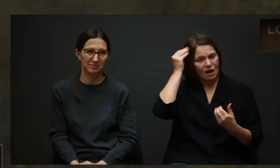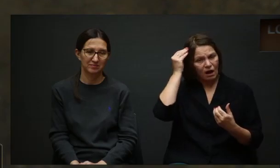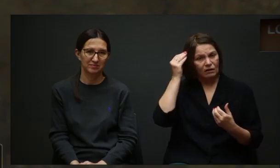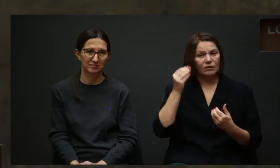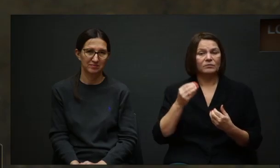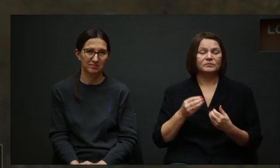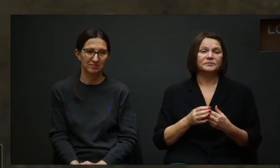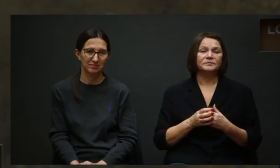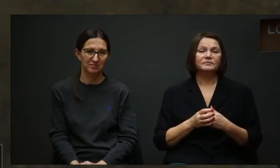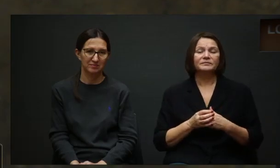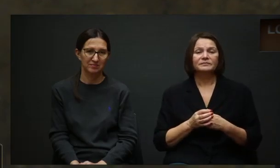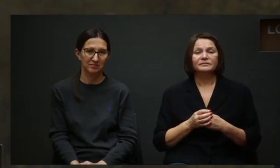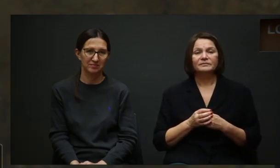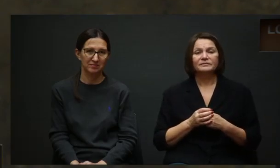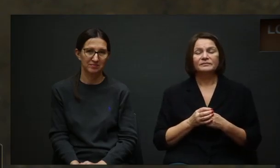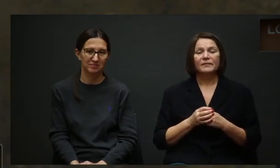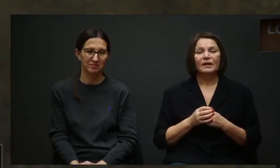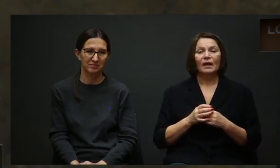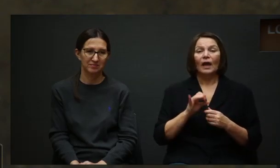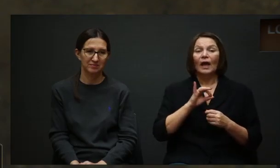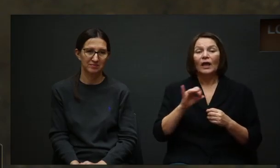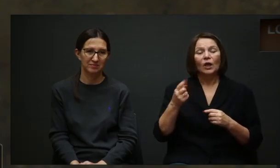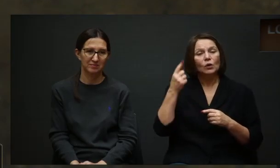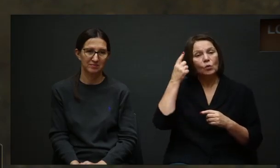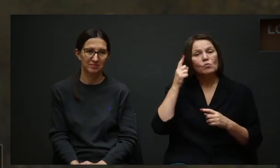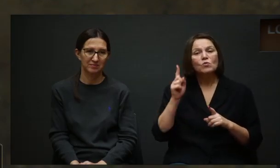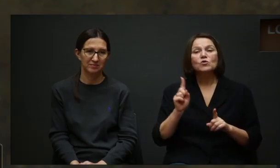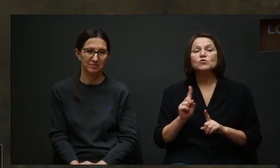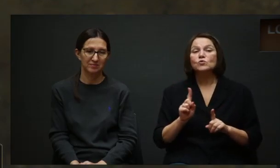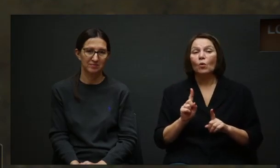музеем. И думаю, что